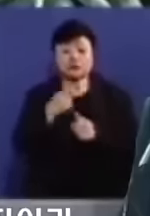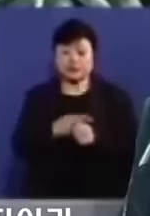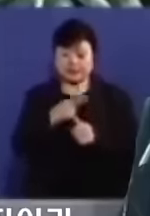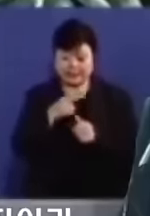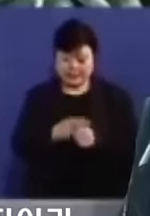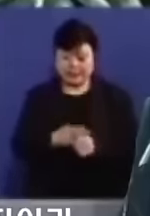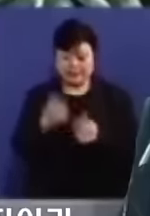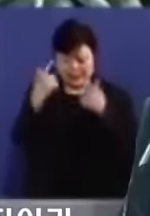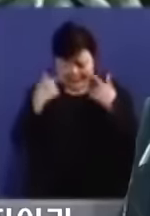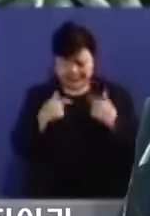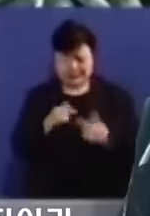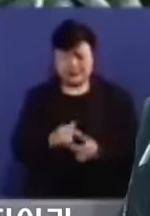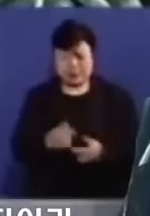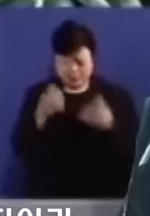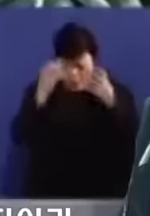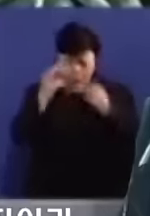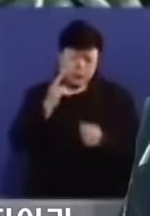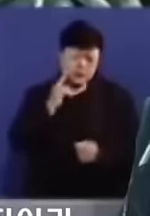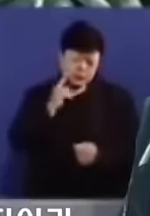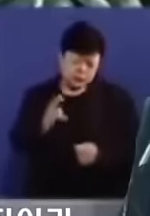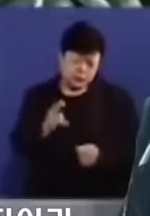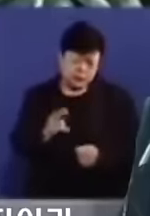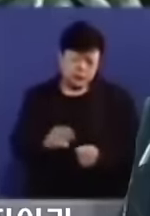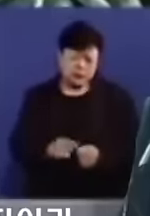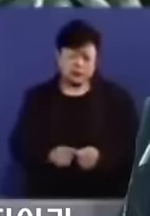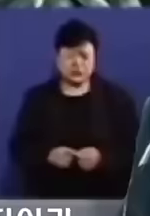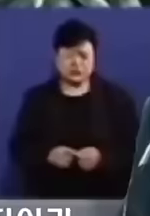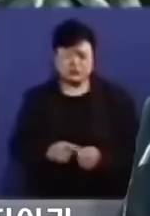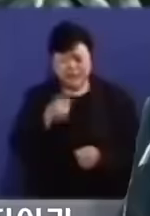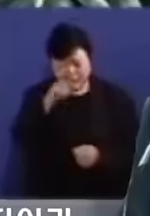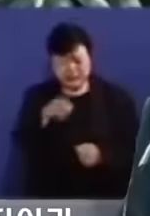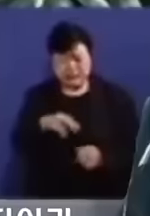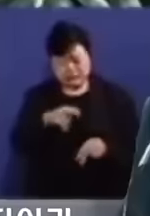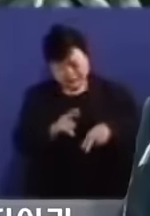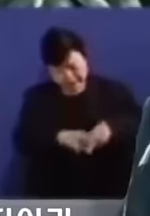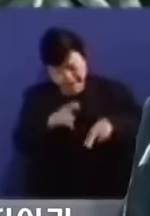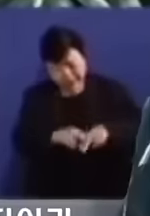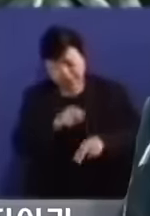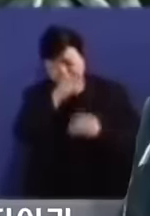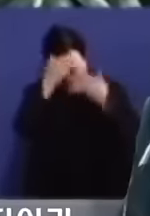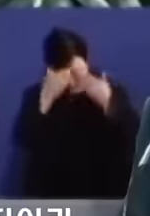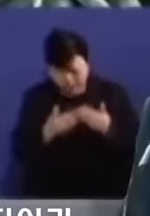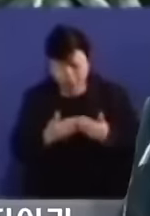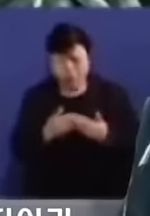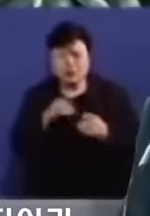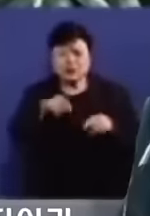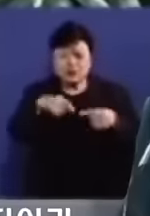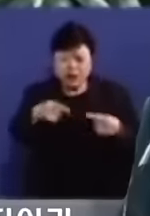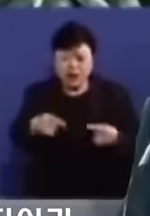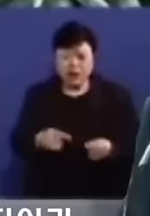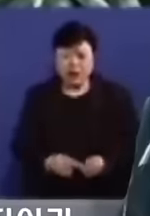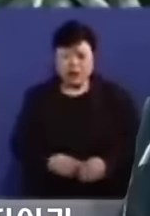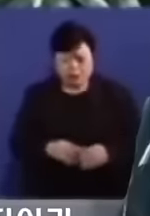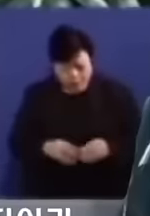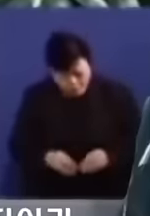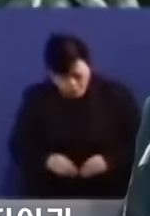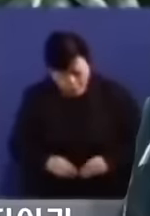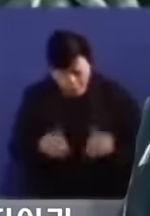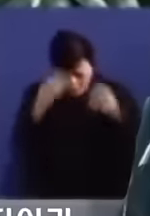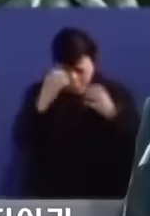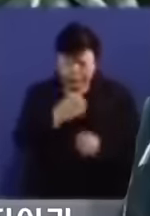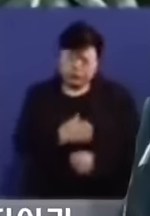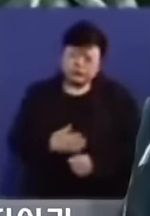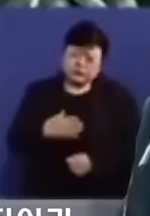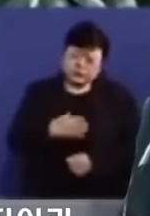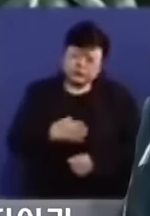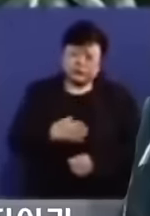선생은 얼마나 고생을 했습니까? 소아시아에 가서 남보다 많이 매를 맞고 감옥에도 수없이 들어가고 배도 굶고 고통도